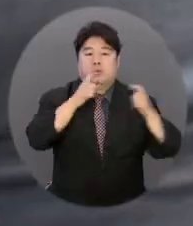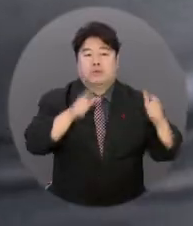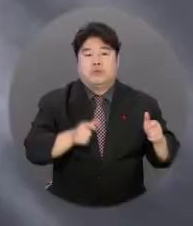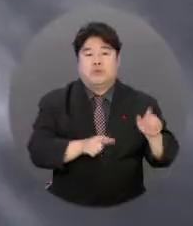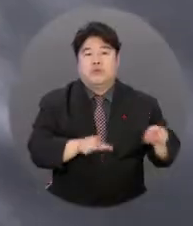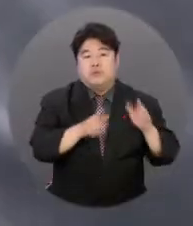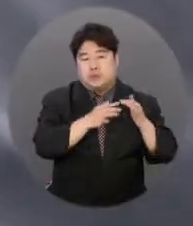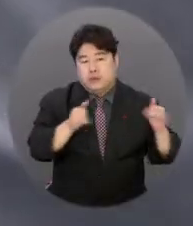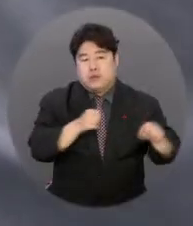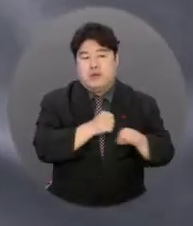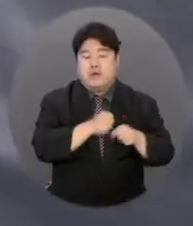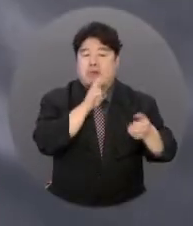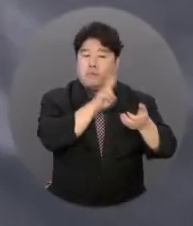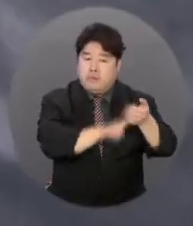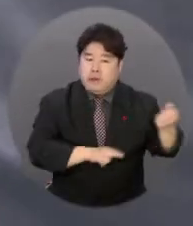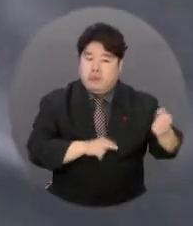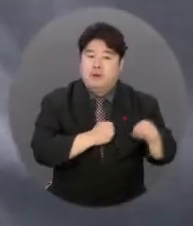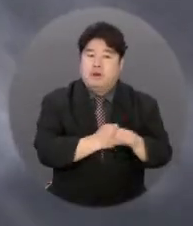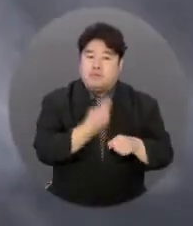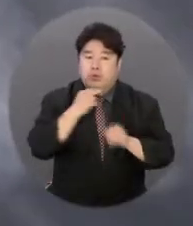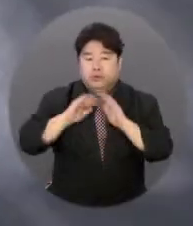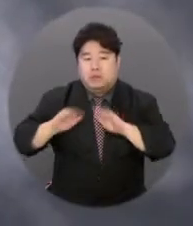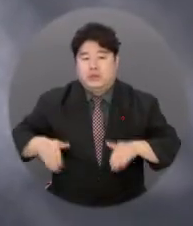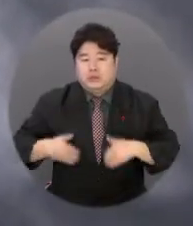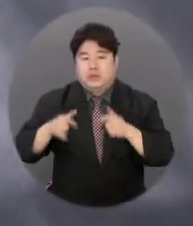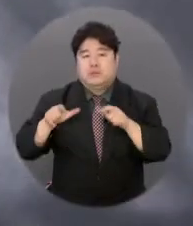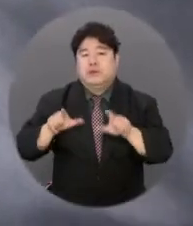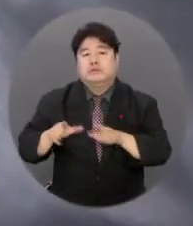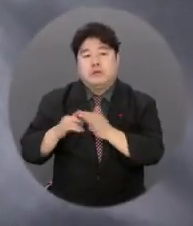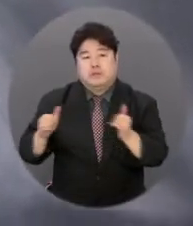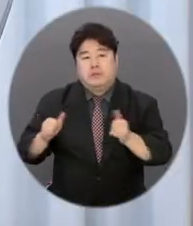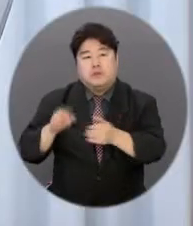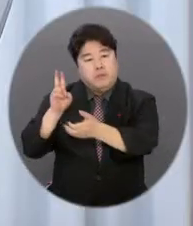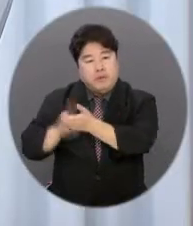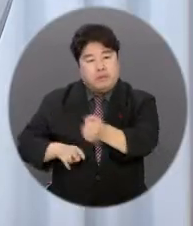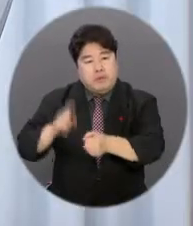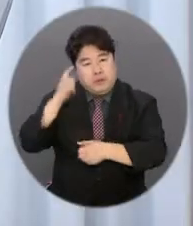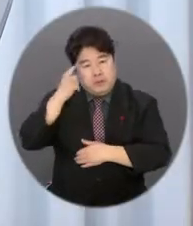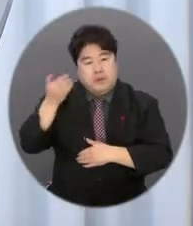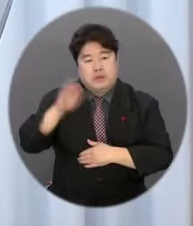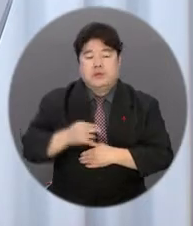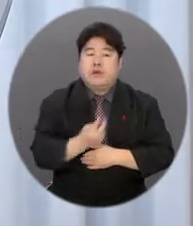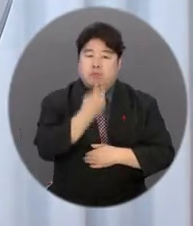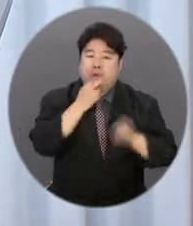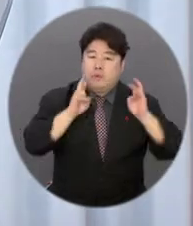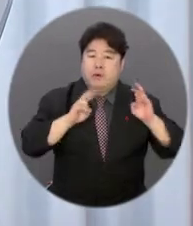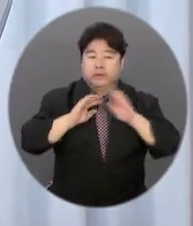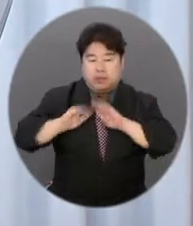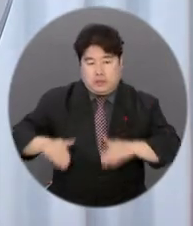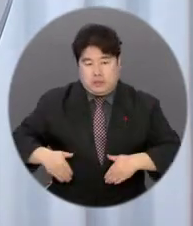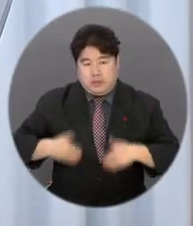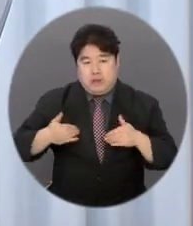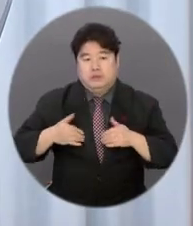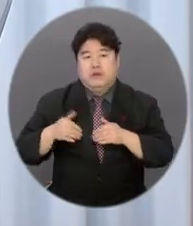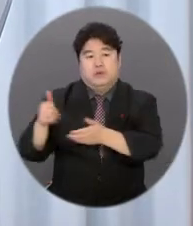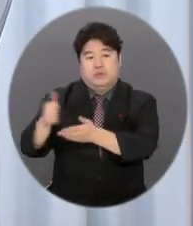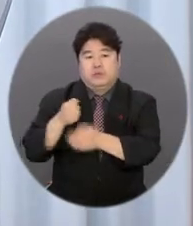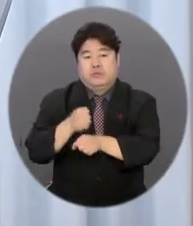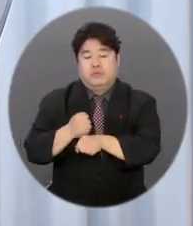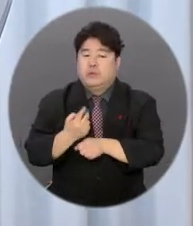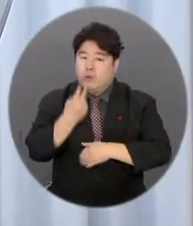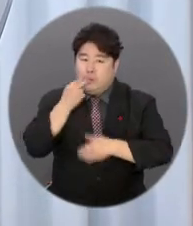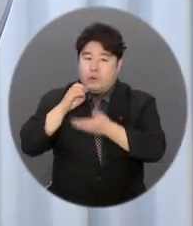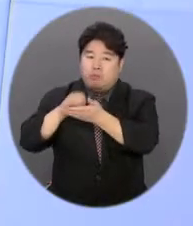설계해 판매한 보험을 전남 지역 주민에게 도 판매하려 했습니다 그런데 보험사는 전남지역 고객의 보험가입을